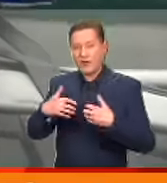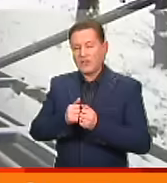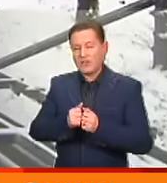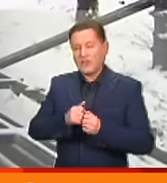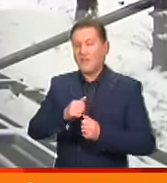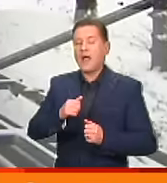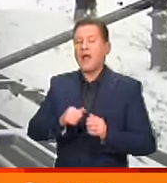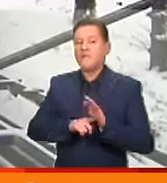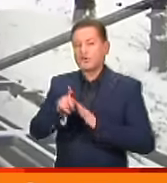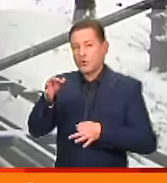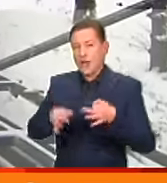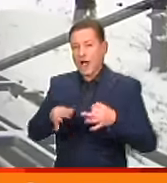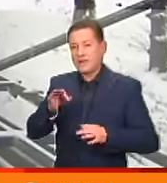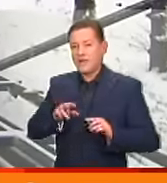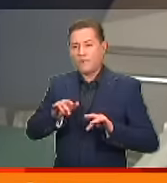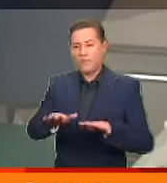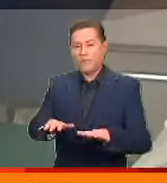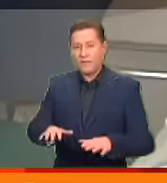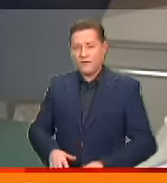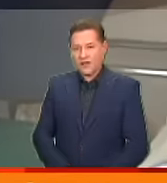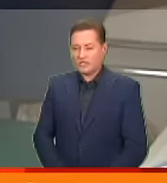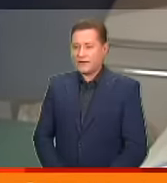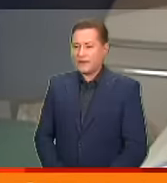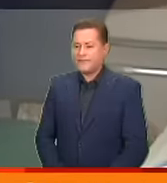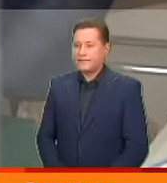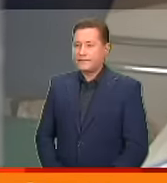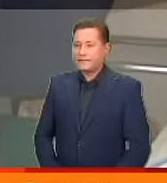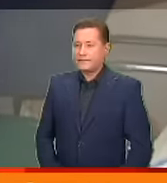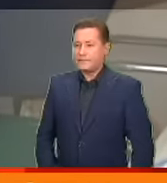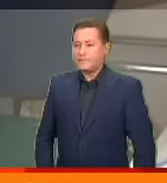відкриють карне провадження. Анна Айзенберг, Володимир Тихомир, програма «Вікна СТБ».